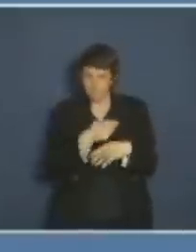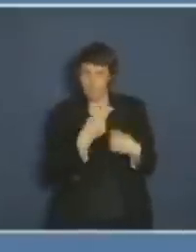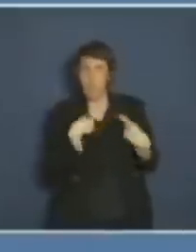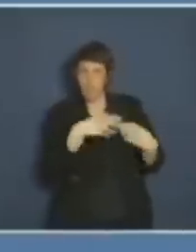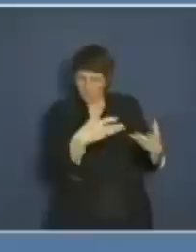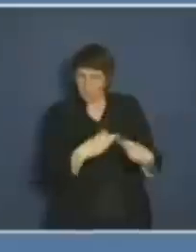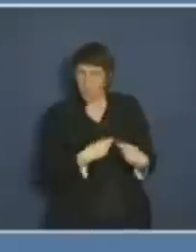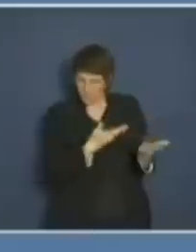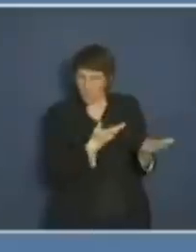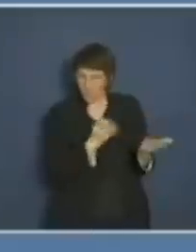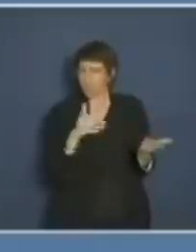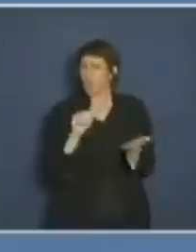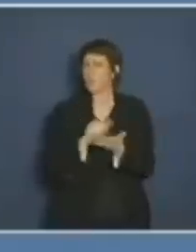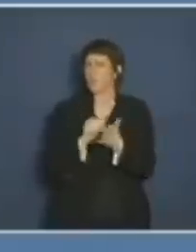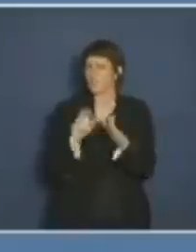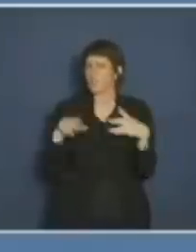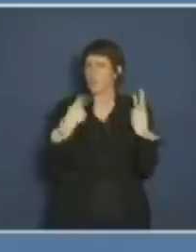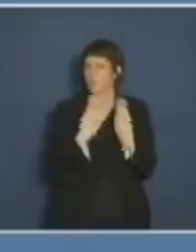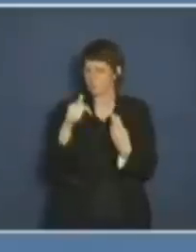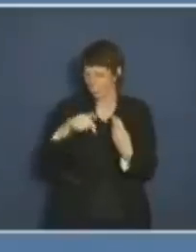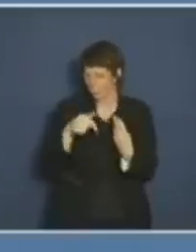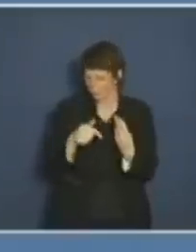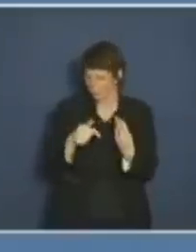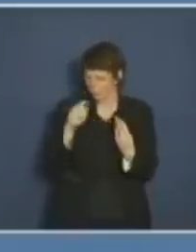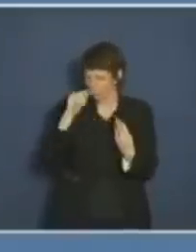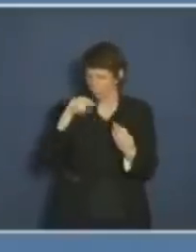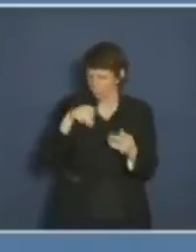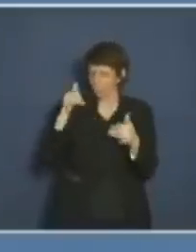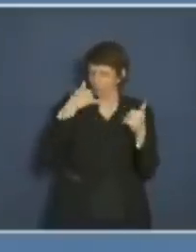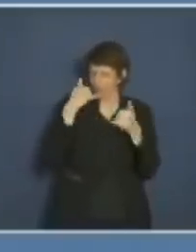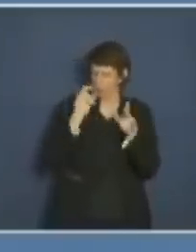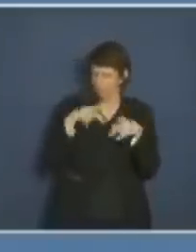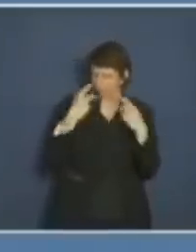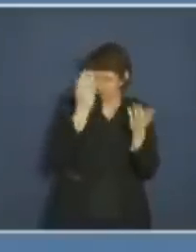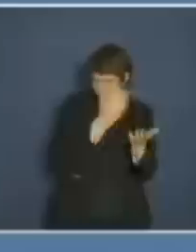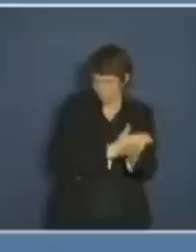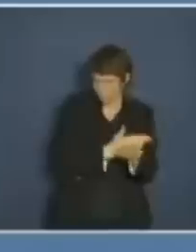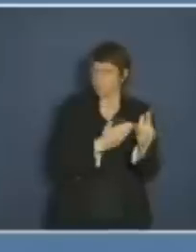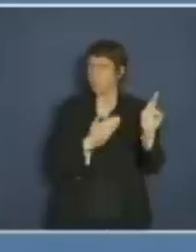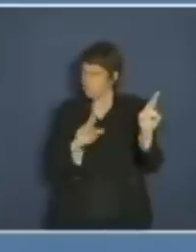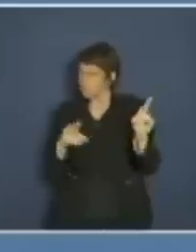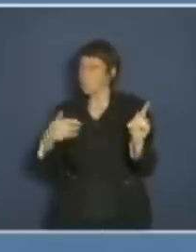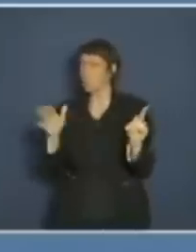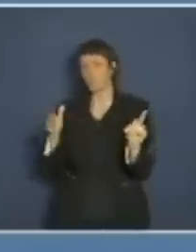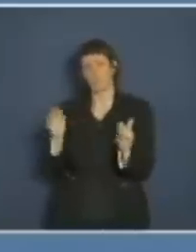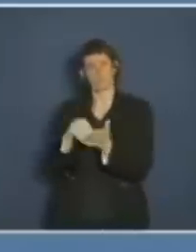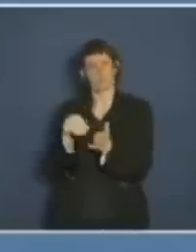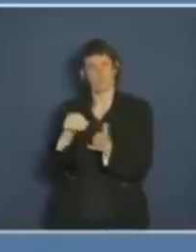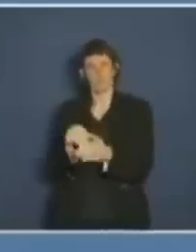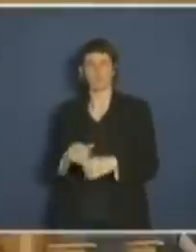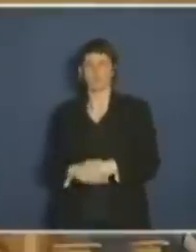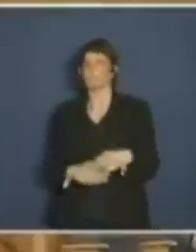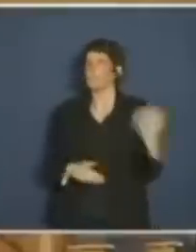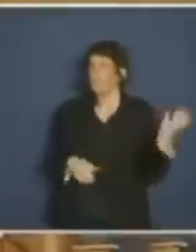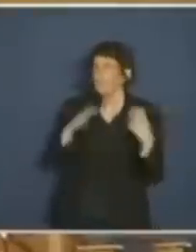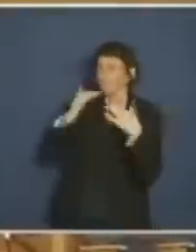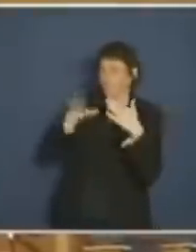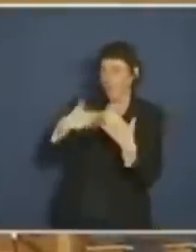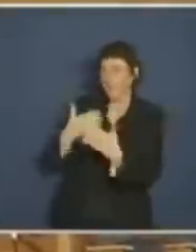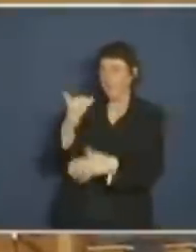sich vielleicht für die Pressekonferenz heute im Anschluss an diese Telefonkonferenz auch zu interessieren. Ja, danke fürs